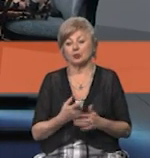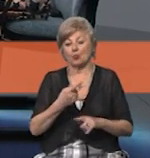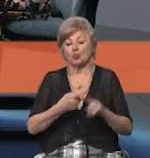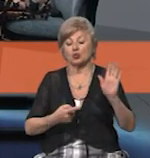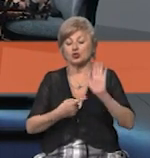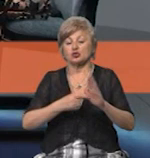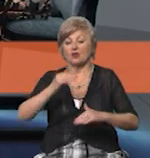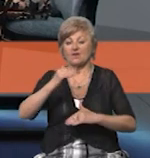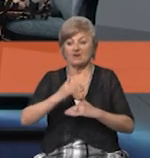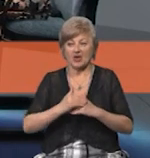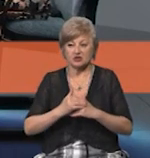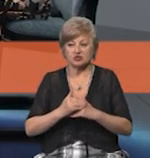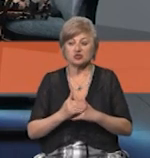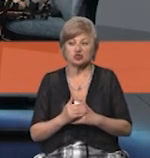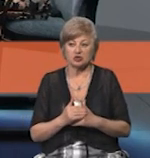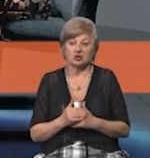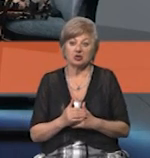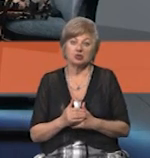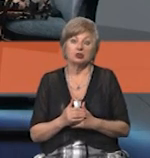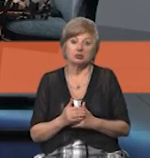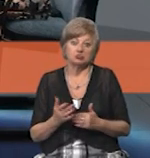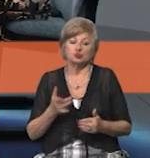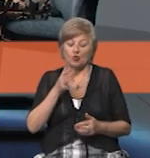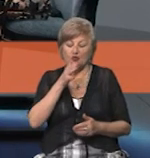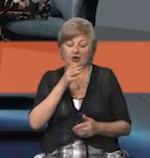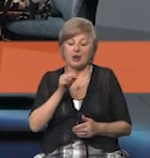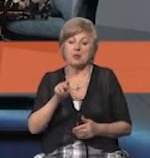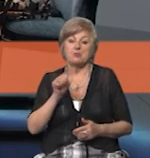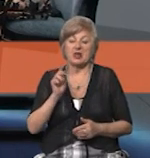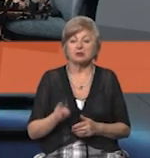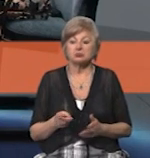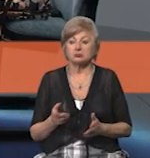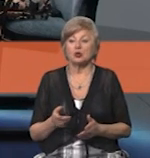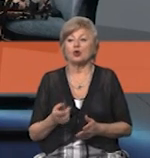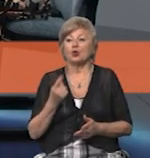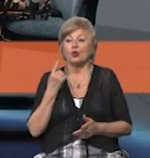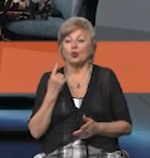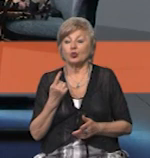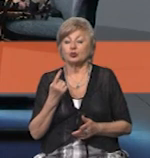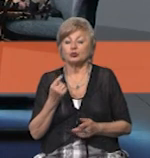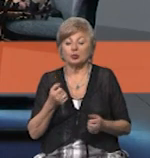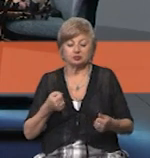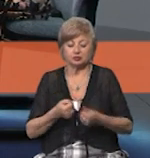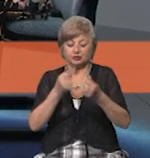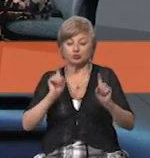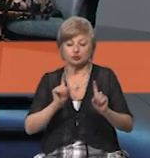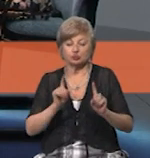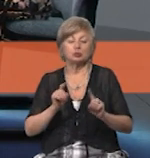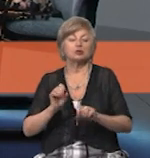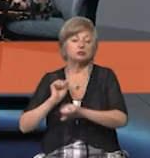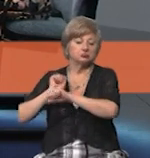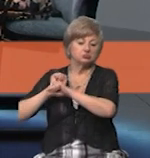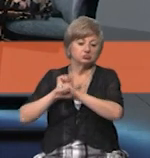шосту вечора, тобто це був вечірній пік, і там буквально одне маленьке ДТП могло повністю покласти весь